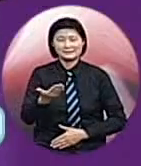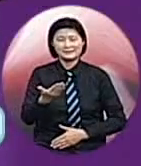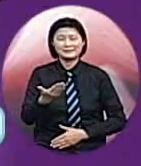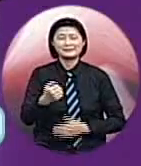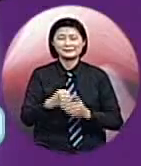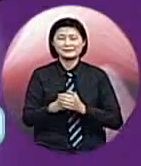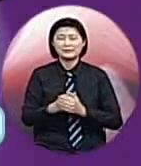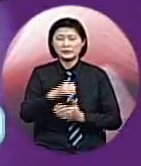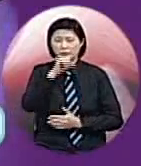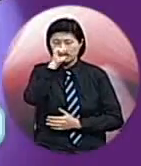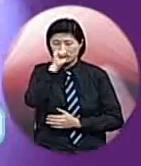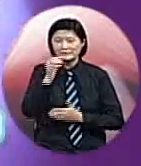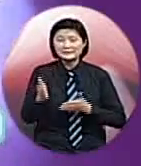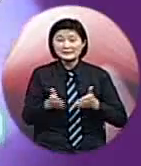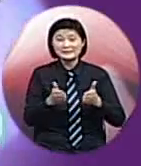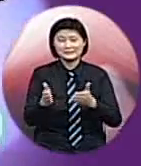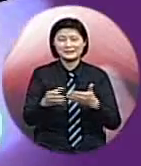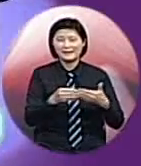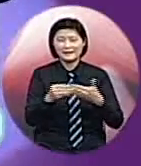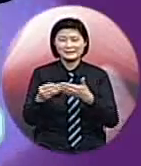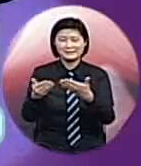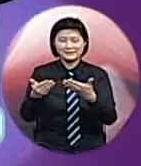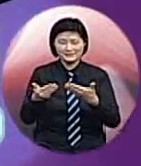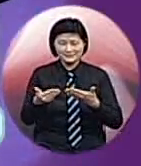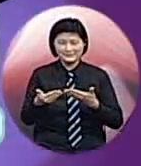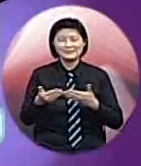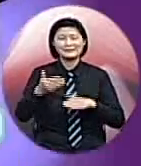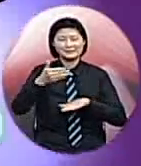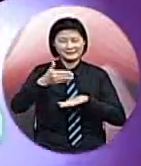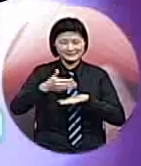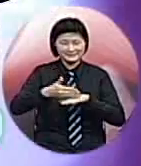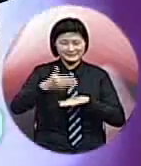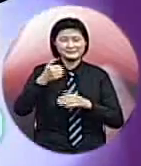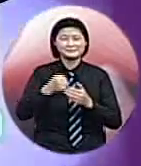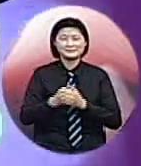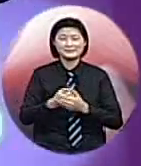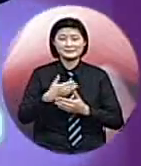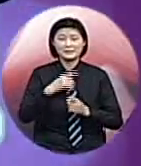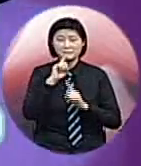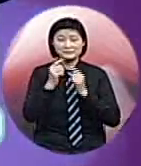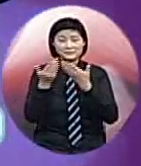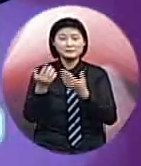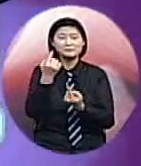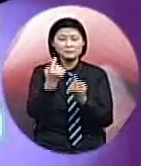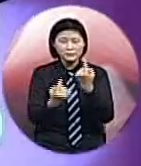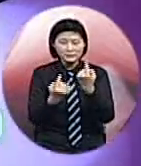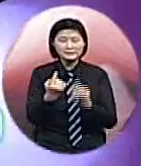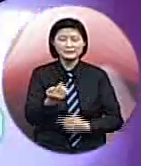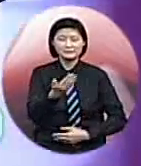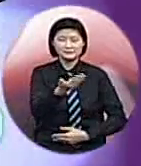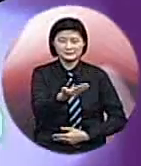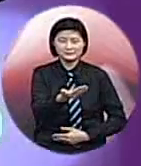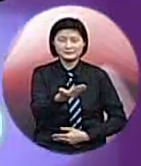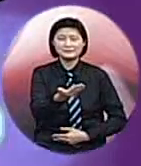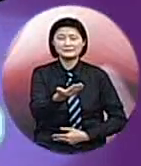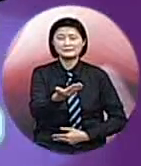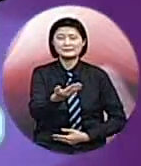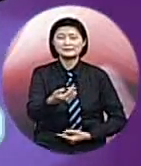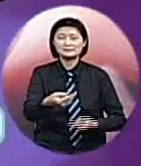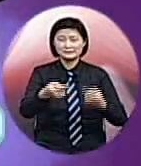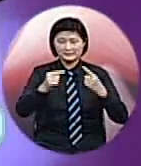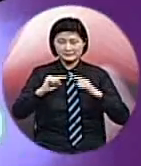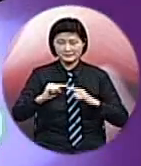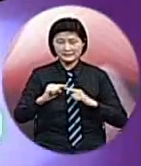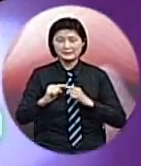그런지 좋은 길로 그냥 안내만 해주십니다. 저희가 그런 멘트를 한 것보다도 이렇게 저 함께